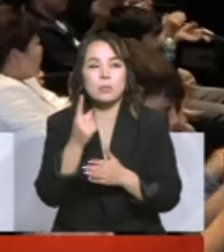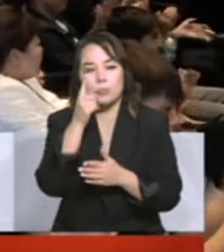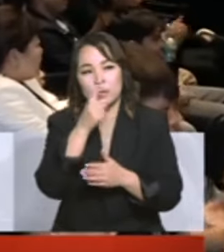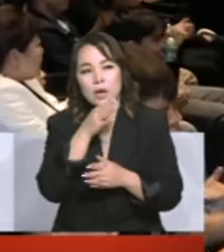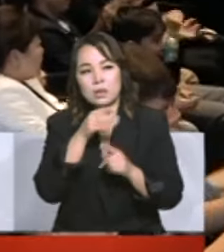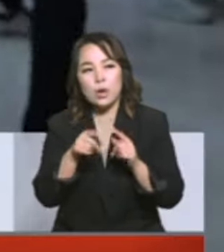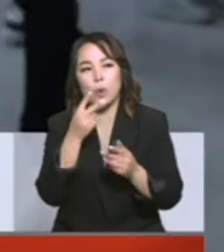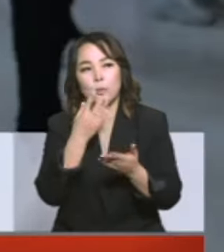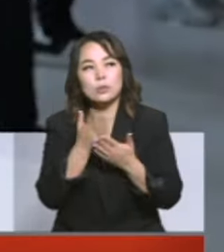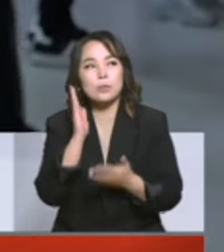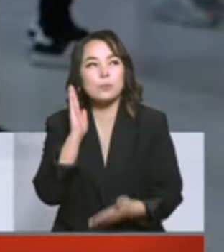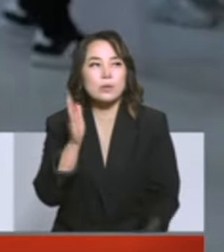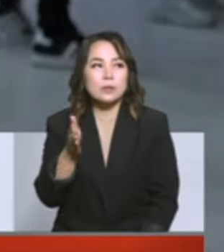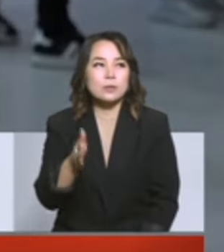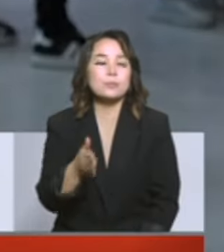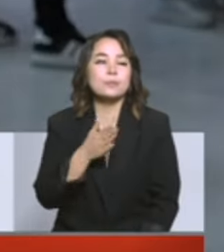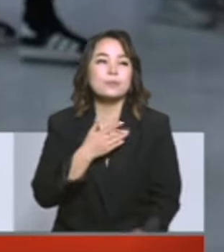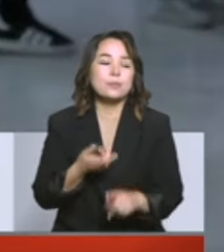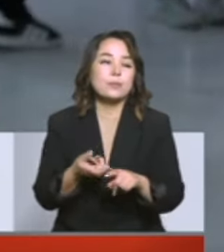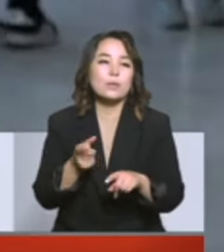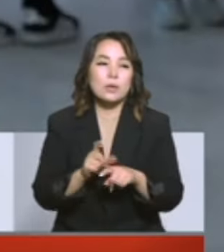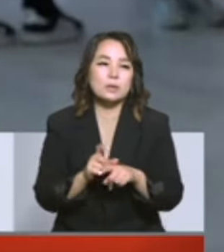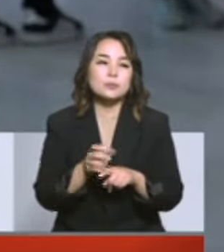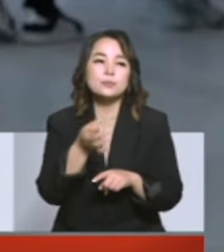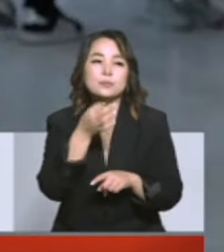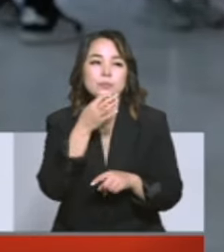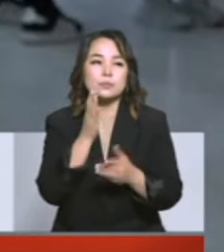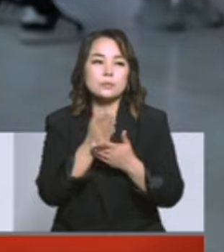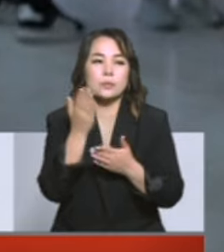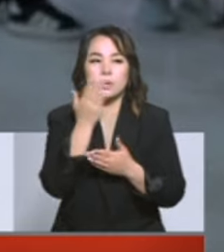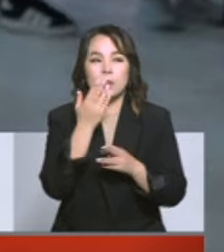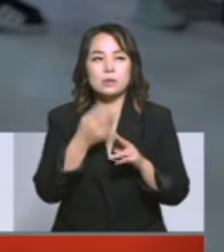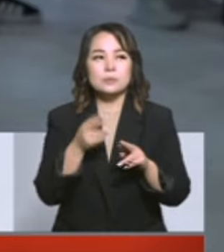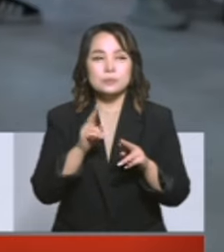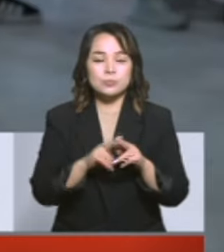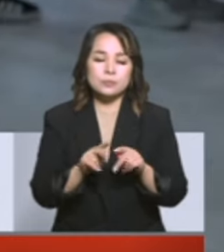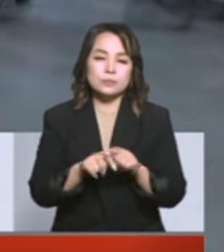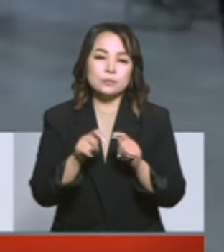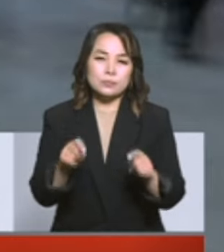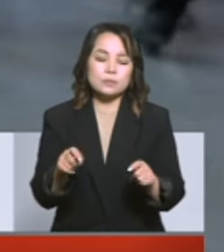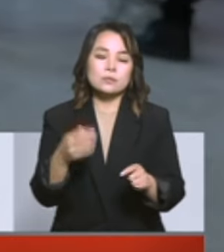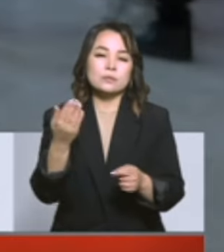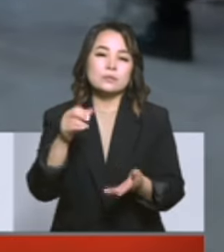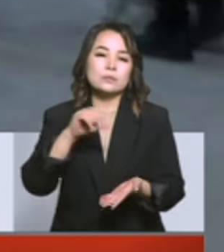көлемінде көрсетіледі. Ол жақта маған ұнағаны Расул кейіпкері. Өткен